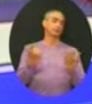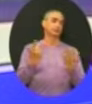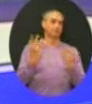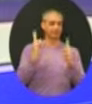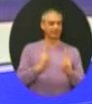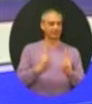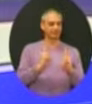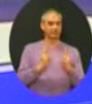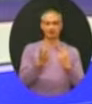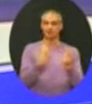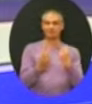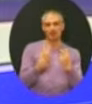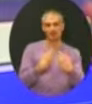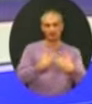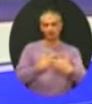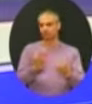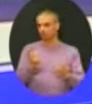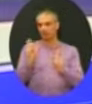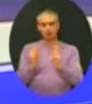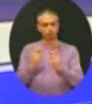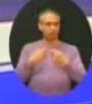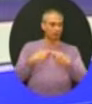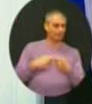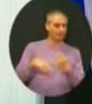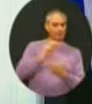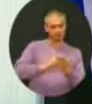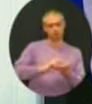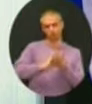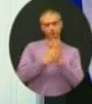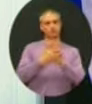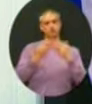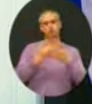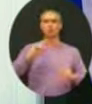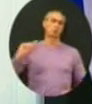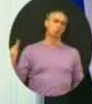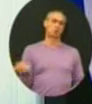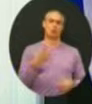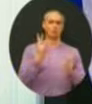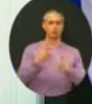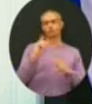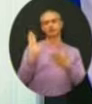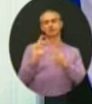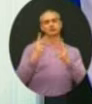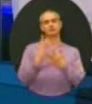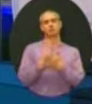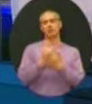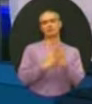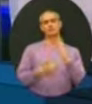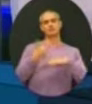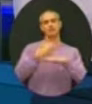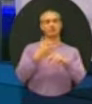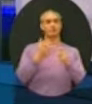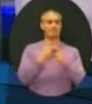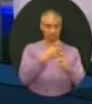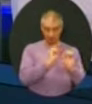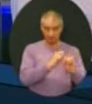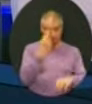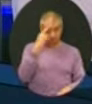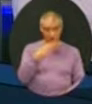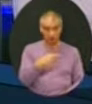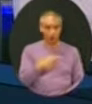את המפקדים ואת האנשים והטופסולוגיה, ובואו נפתח את זה לכל הציבור, שהציבור יחליט מי יעמוד בראש מפלגת העבודה. אתה בעד